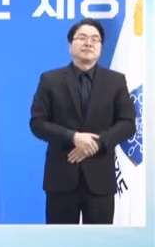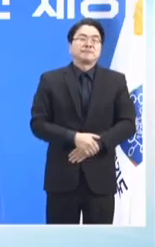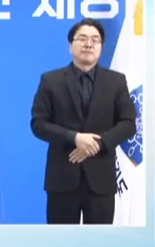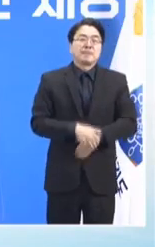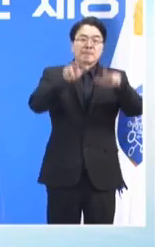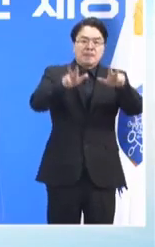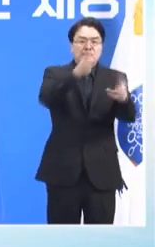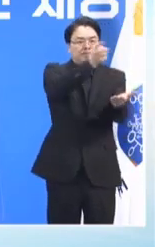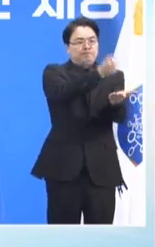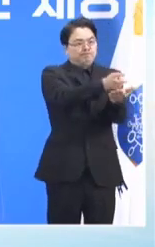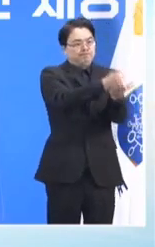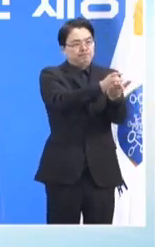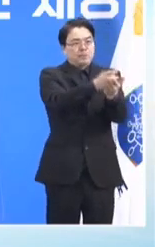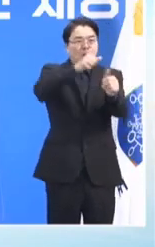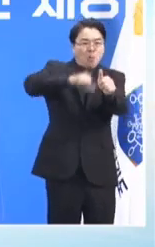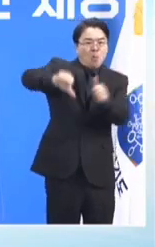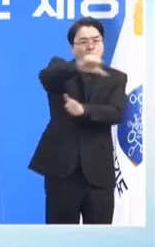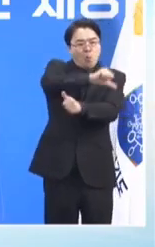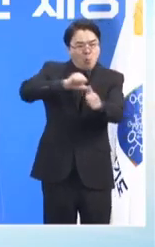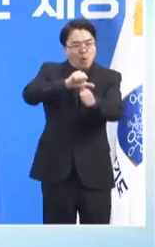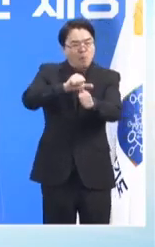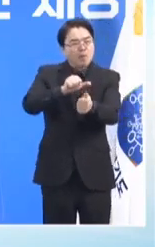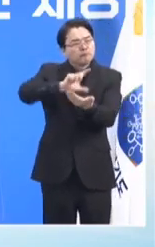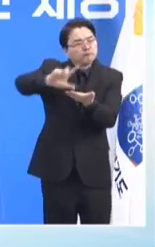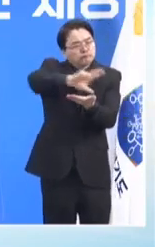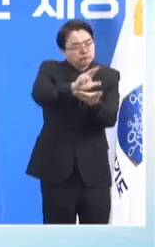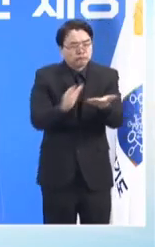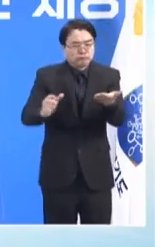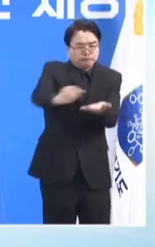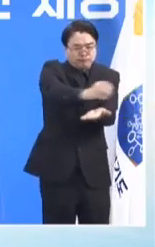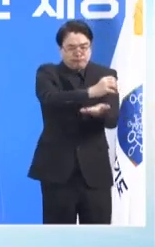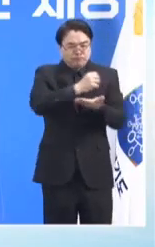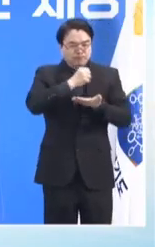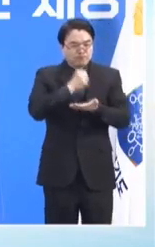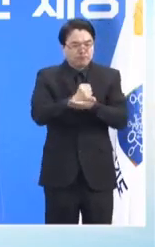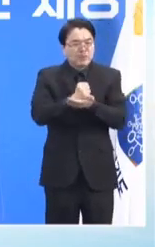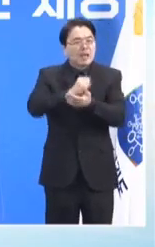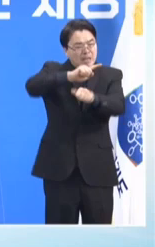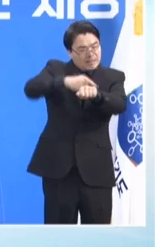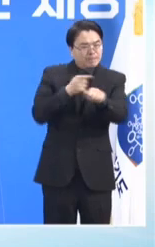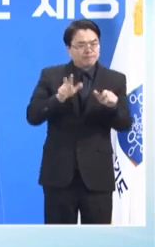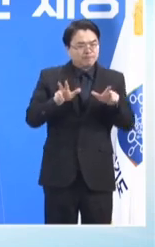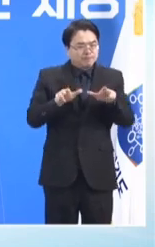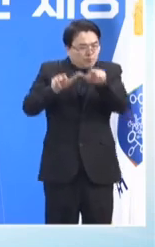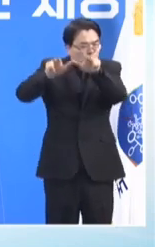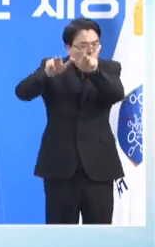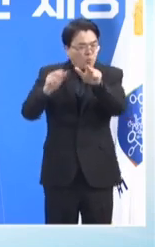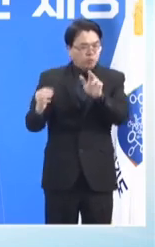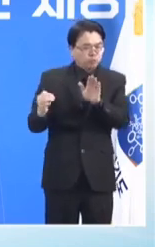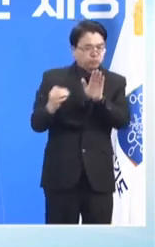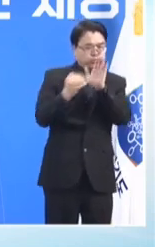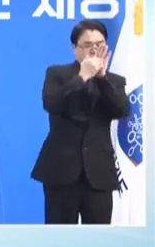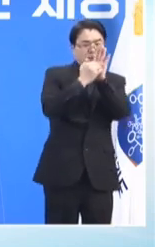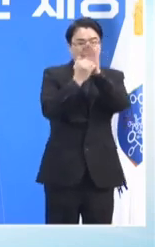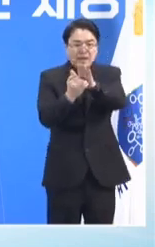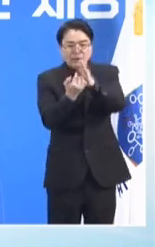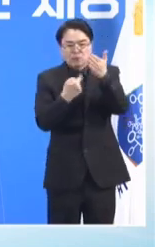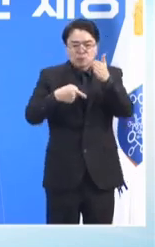현행 법령과 환경부 가이드라인 등을 토대로 야생조류 충돌 저감조례 신규 입법을 추진하여 큰